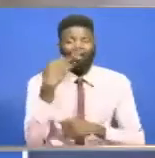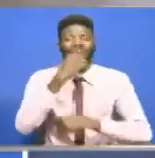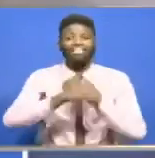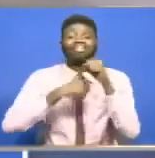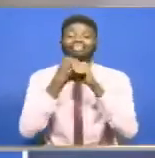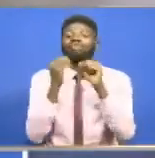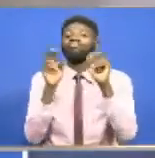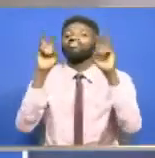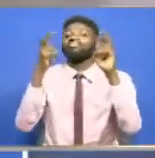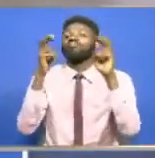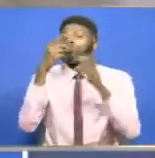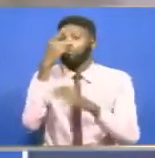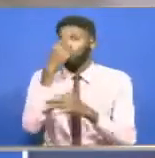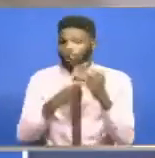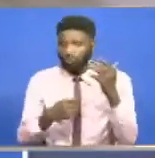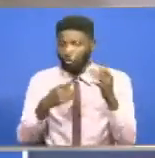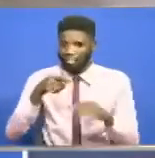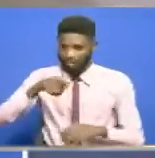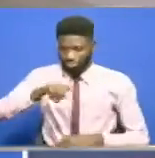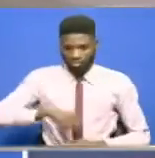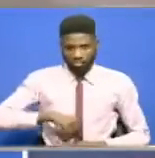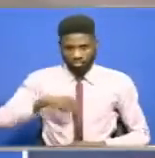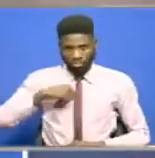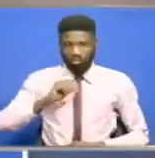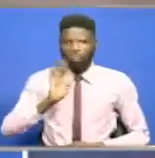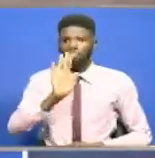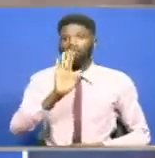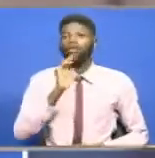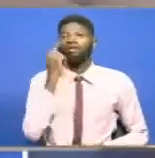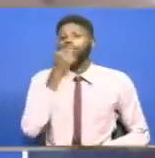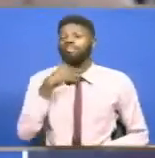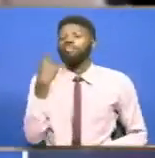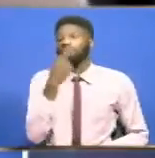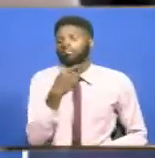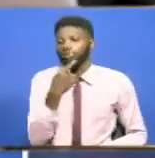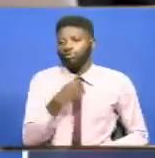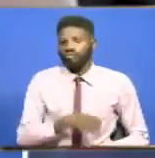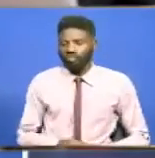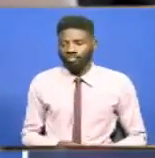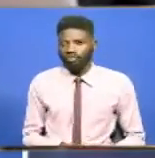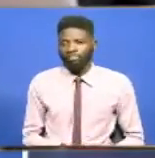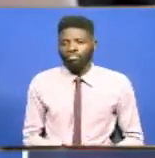itakuwa jivunie mdomo wako. Purity Musio, Darubini, Nairobi.